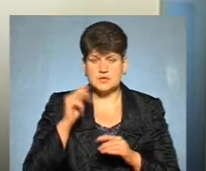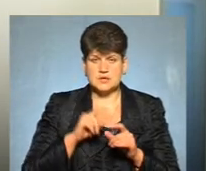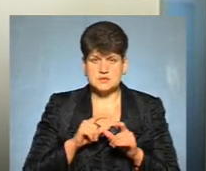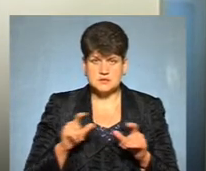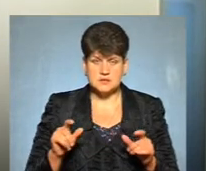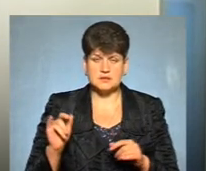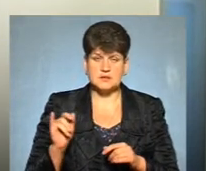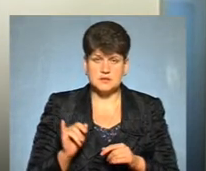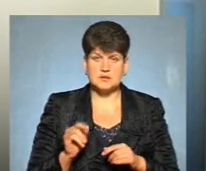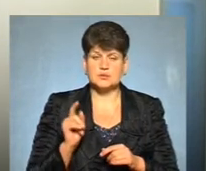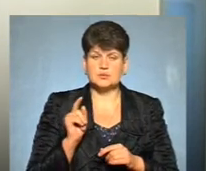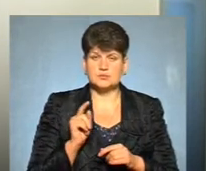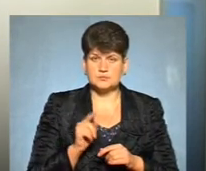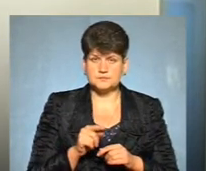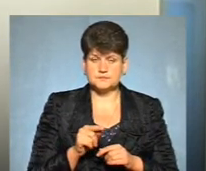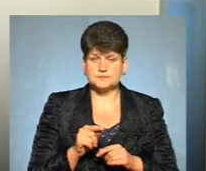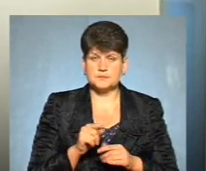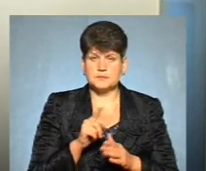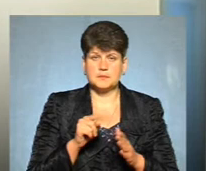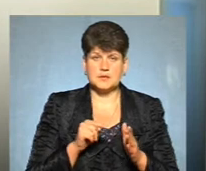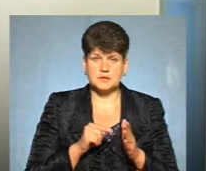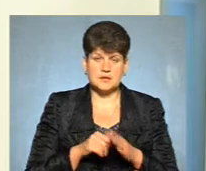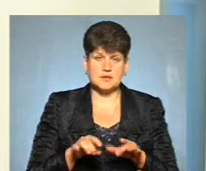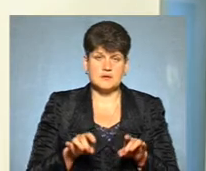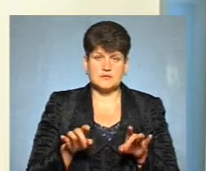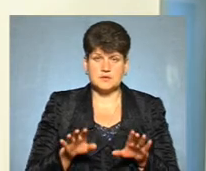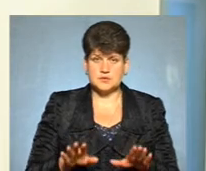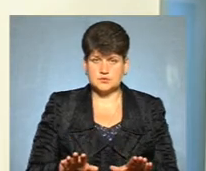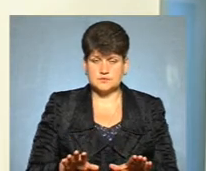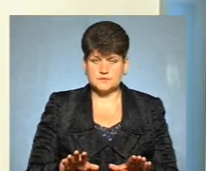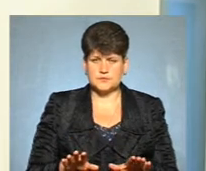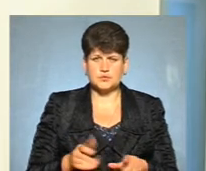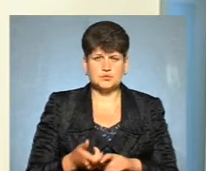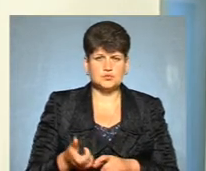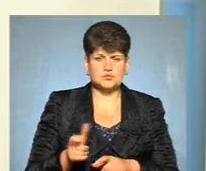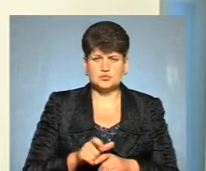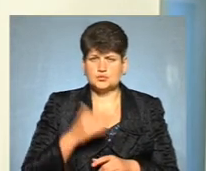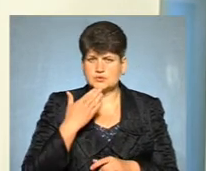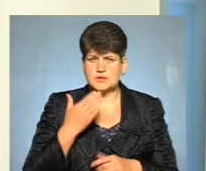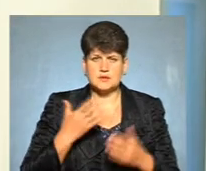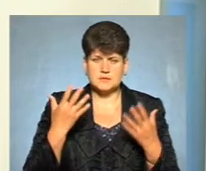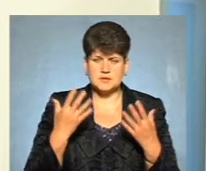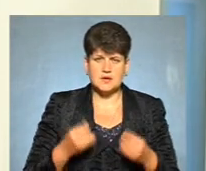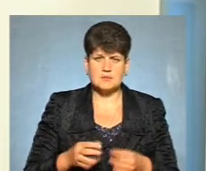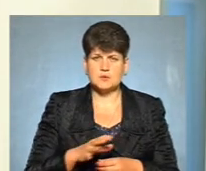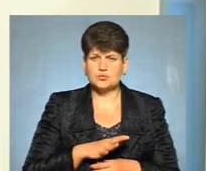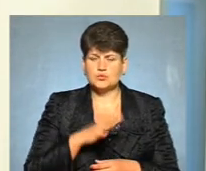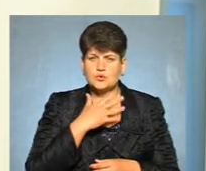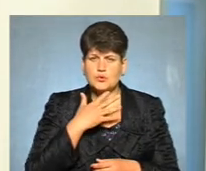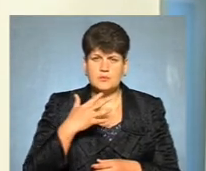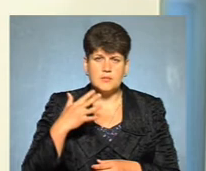І таким чином питання вирішується. Дуже останніми днями багато було